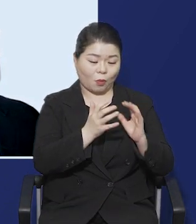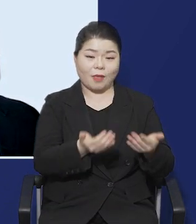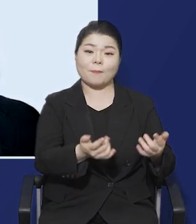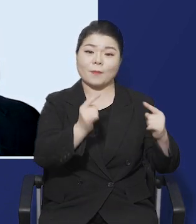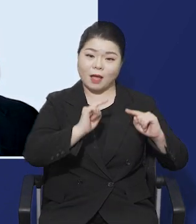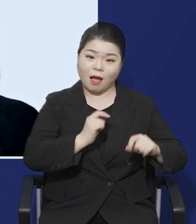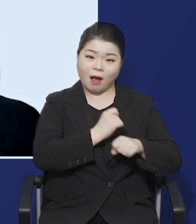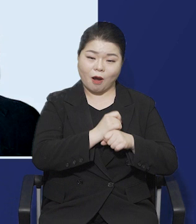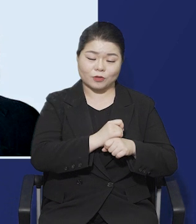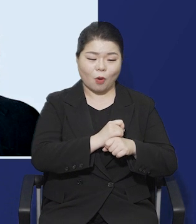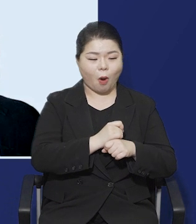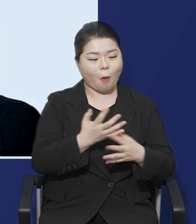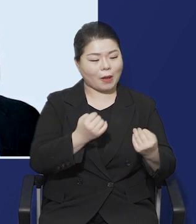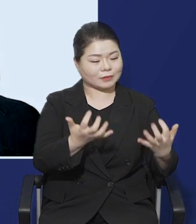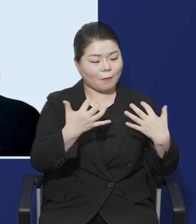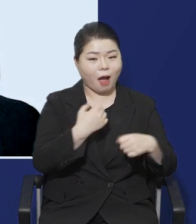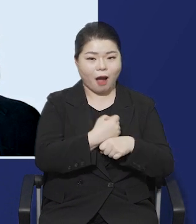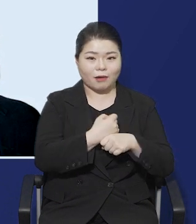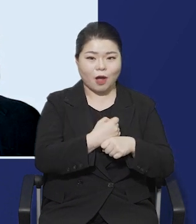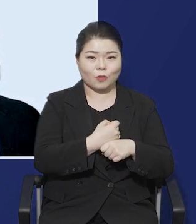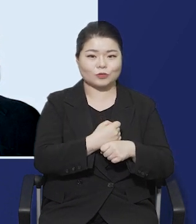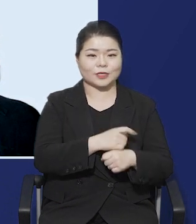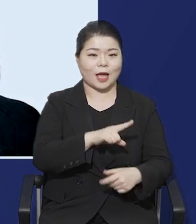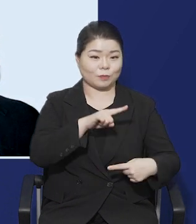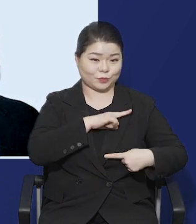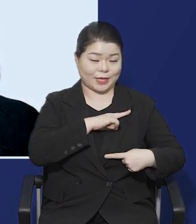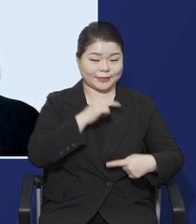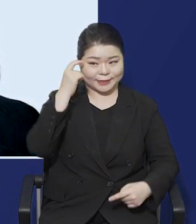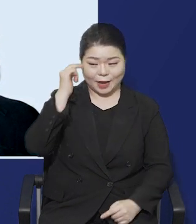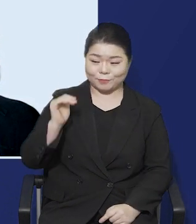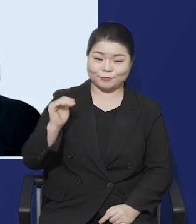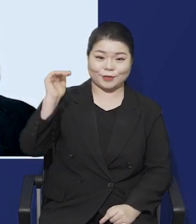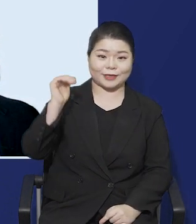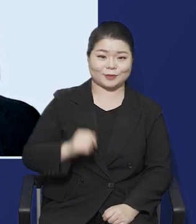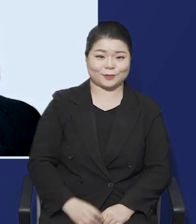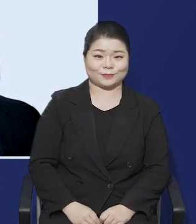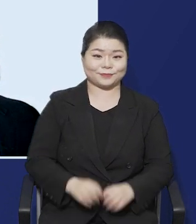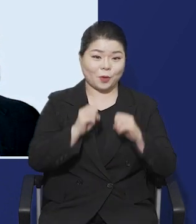브랜드 인지도를 높이는 것입니다. B2C 디지털 마케팅 담당자에게